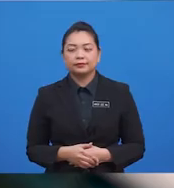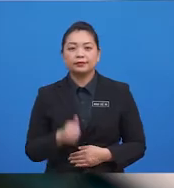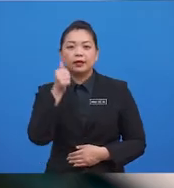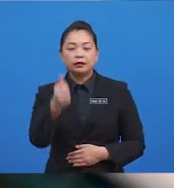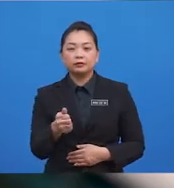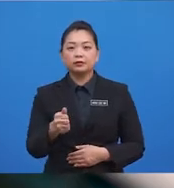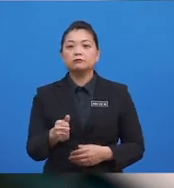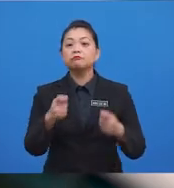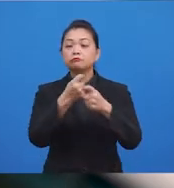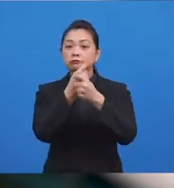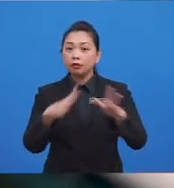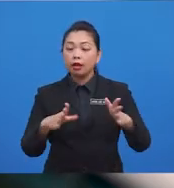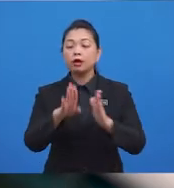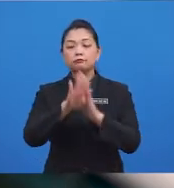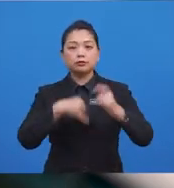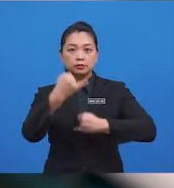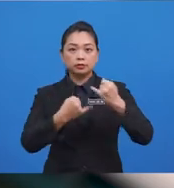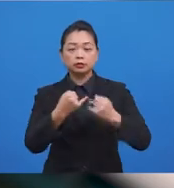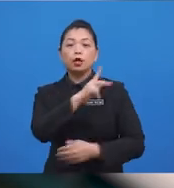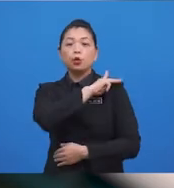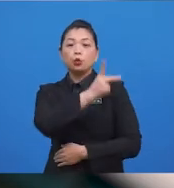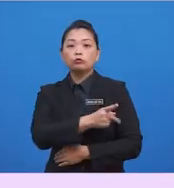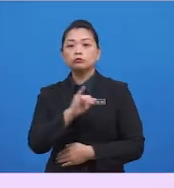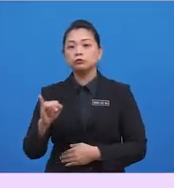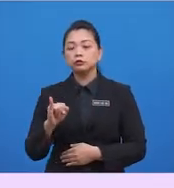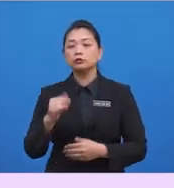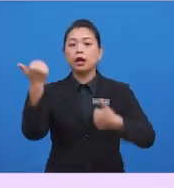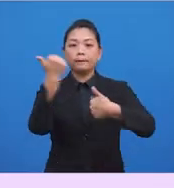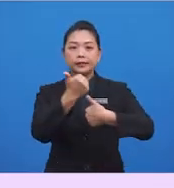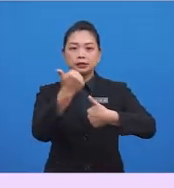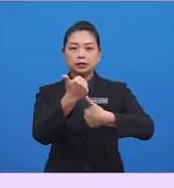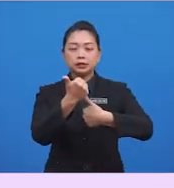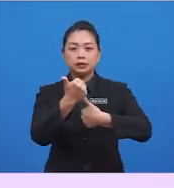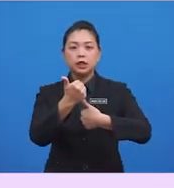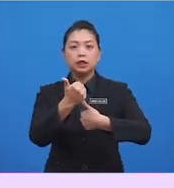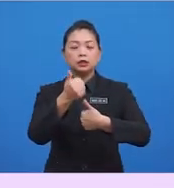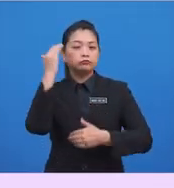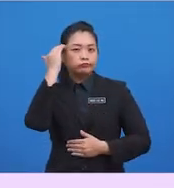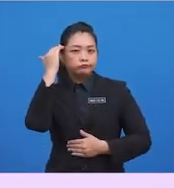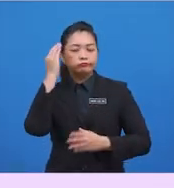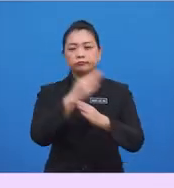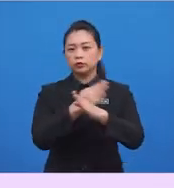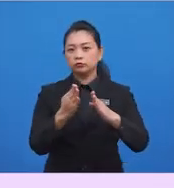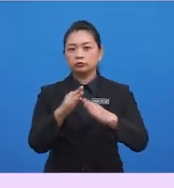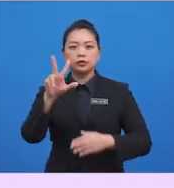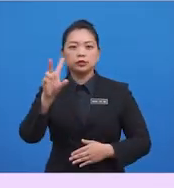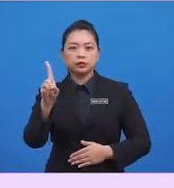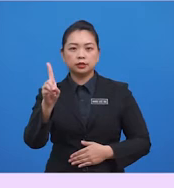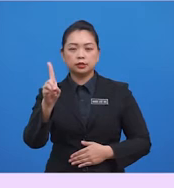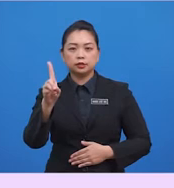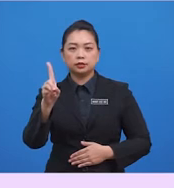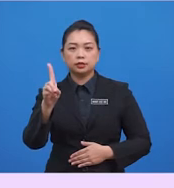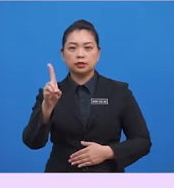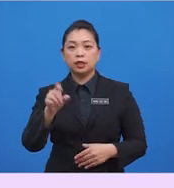Wah, anda hebat. Anda telah berjaya menguasai pertama, mengenal pasti bentuk 3